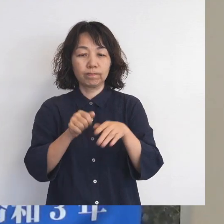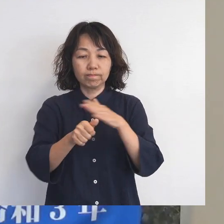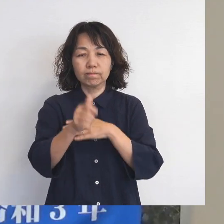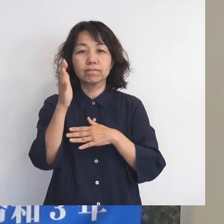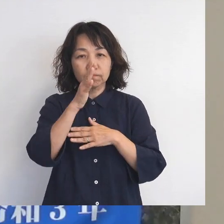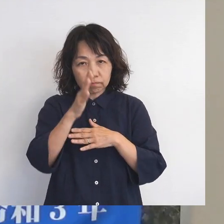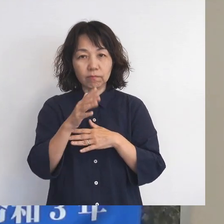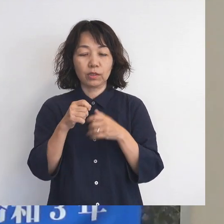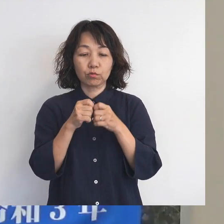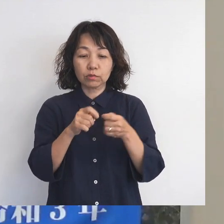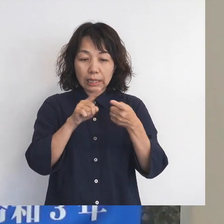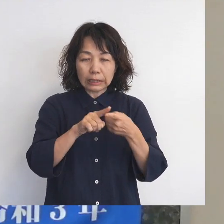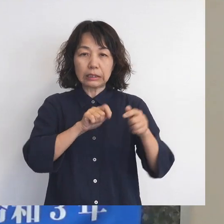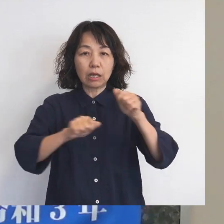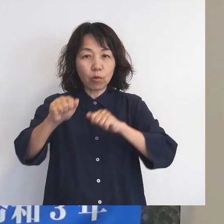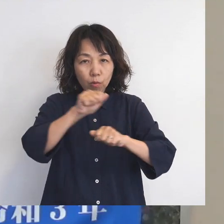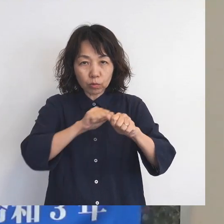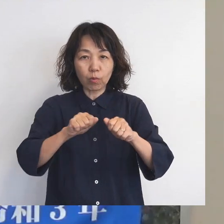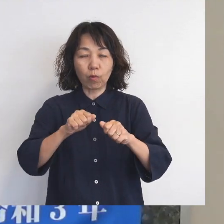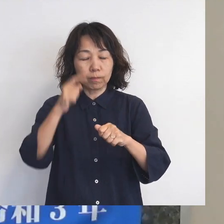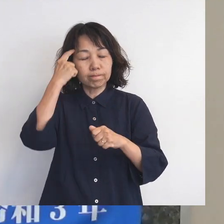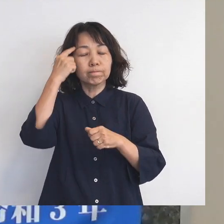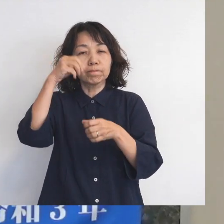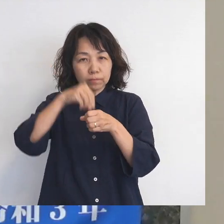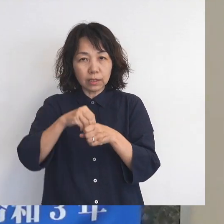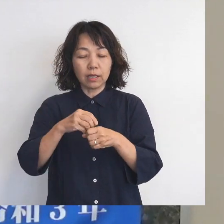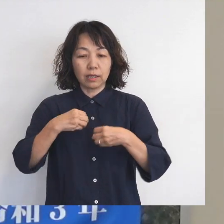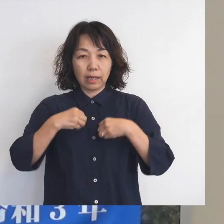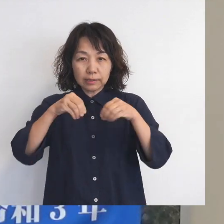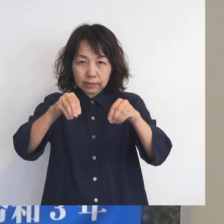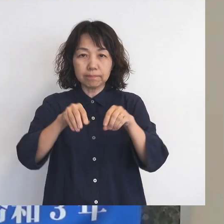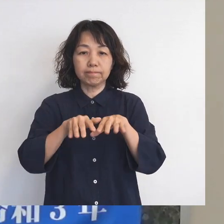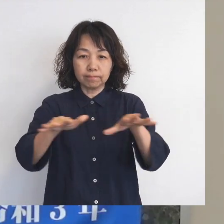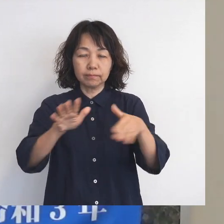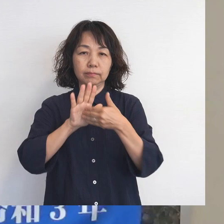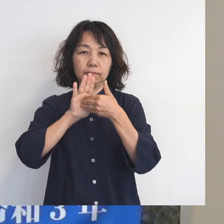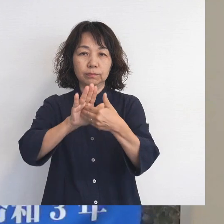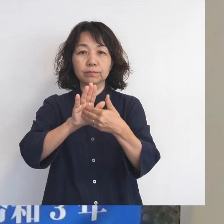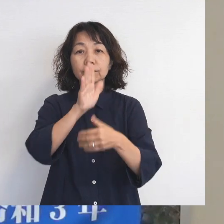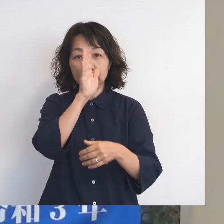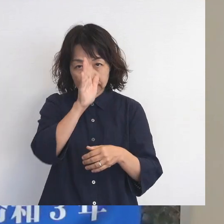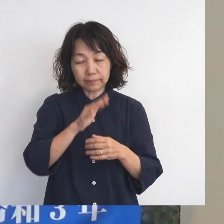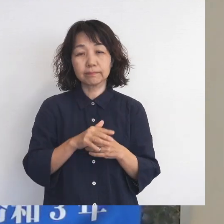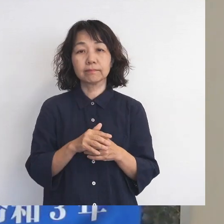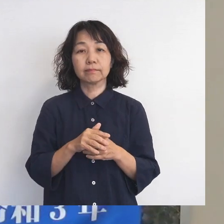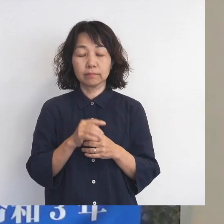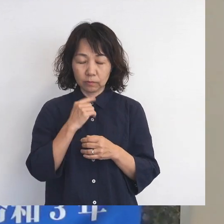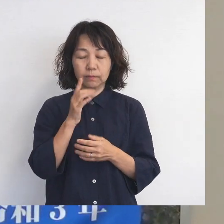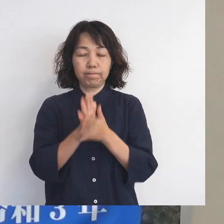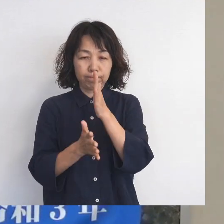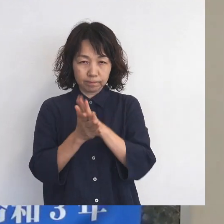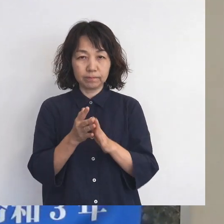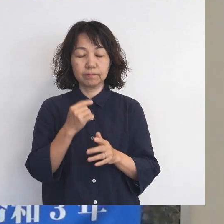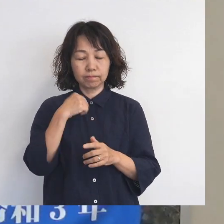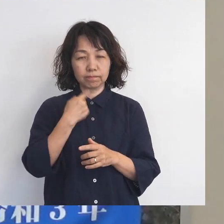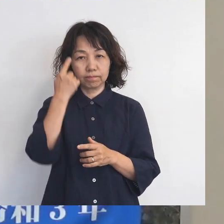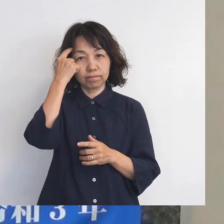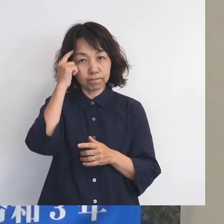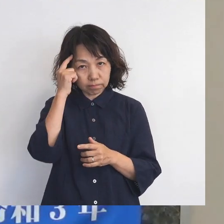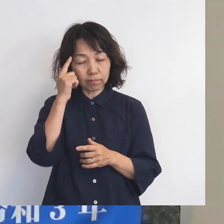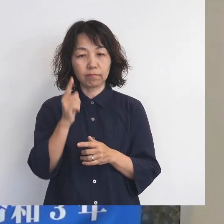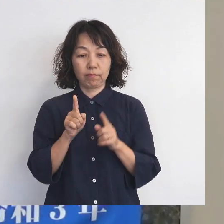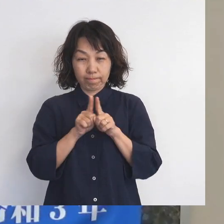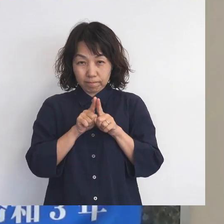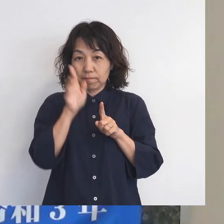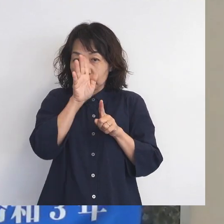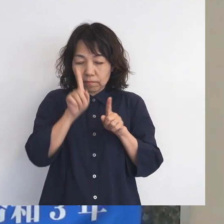による感染拡大防止に努めてください。そして今一度基本に戻って、ソーシャル